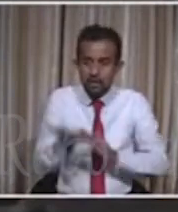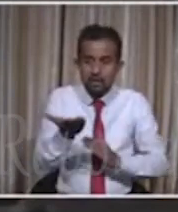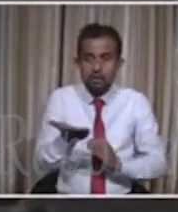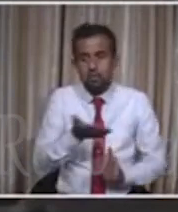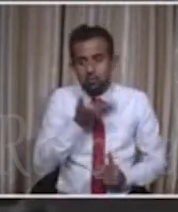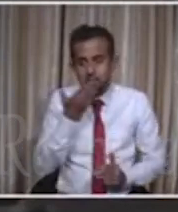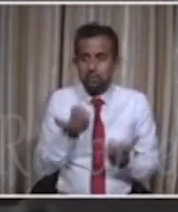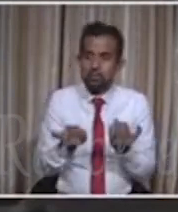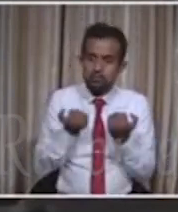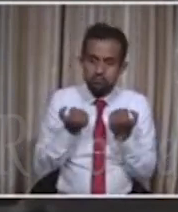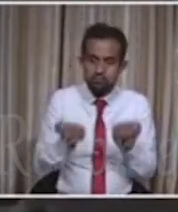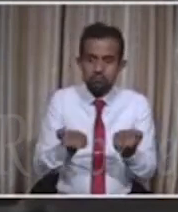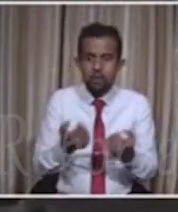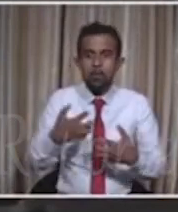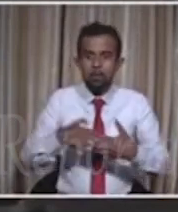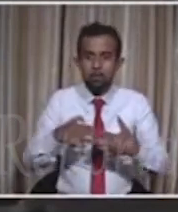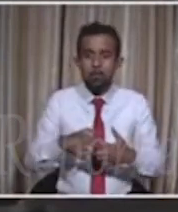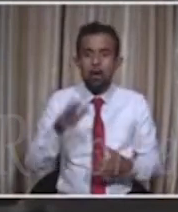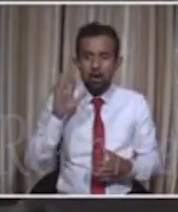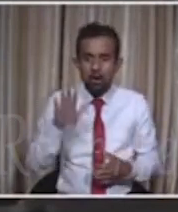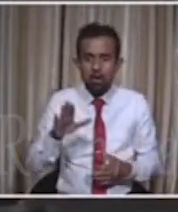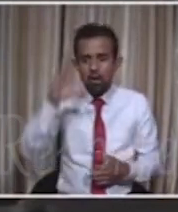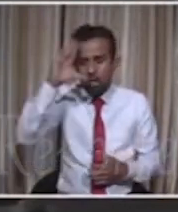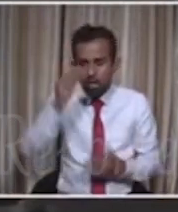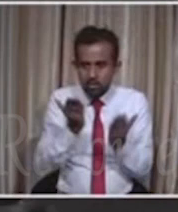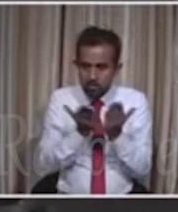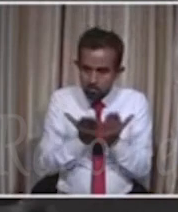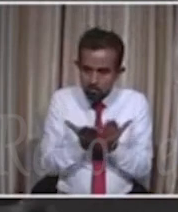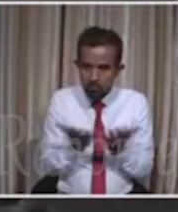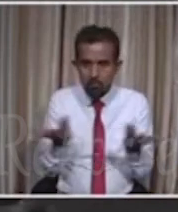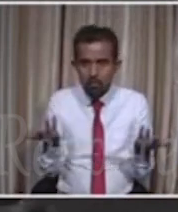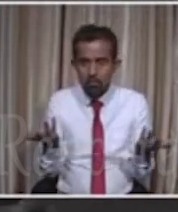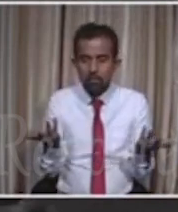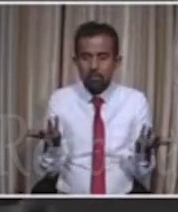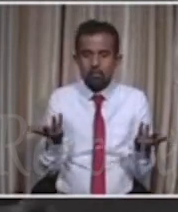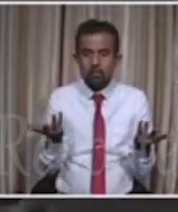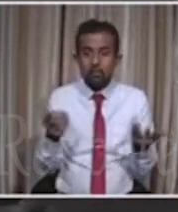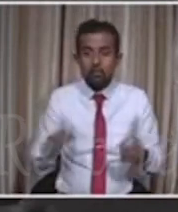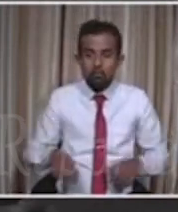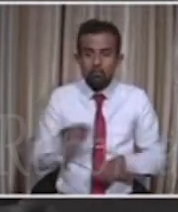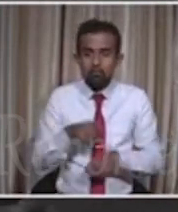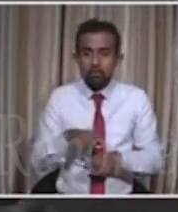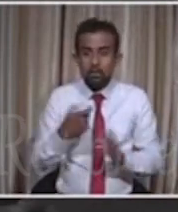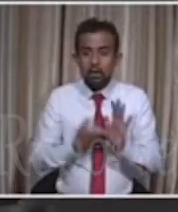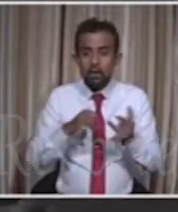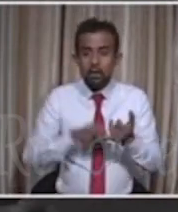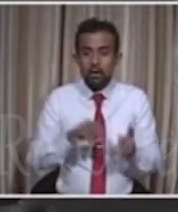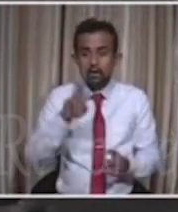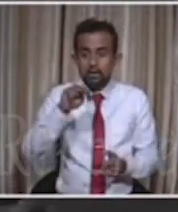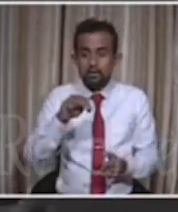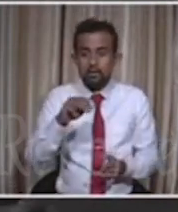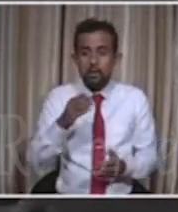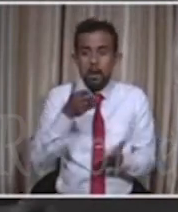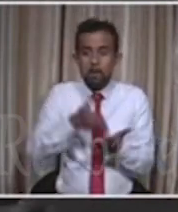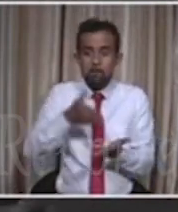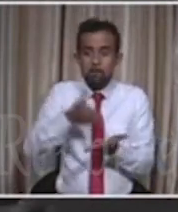වෙයිද ප්‍රවාහන පහසුකම් පිළිබඳ ගැටලුවක් තියෙනවා රැයට පාඩම් කරගන්න බැරි තත්ත්වයක් තියෙනවා මේ මොහොතේත් රුපියල් 30කින් පාන් ගෙඩිය වැඩි